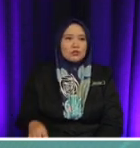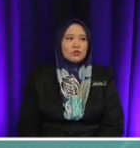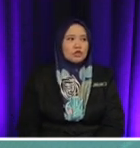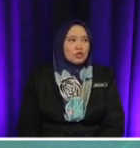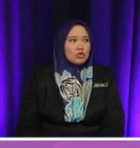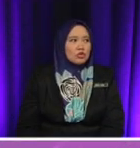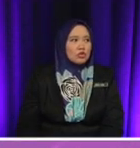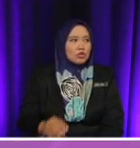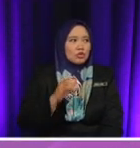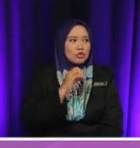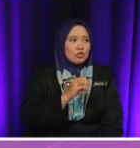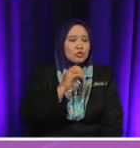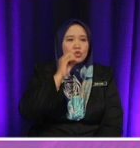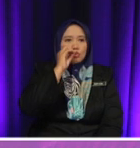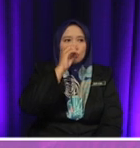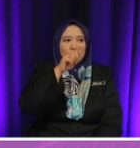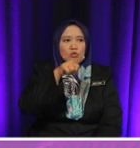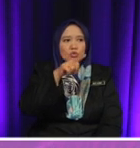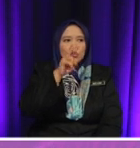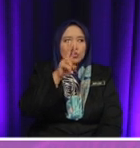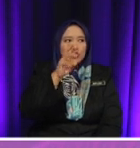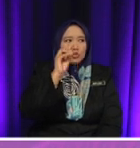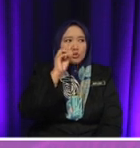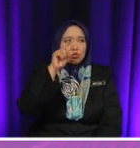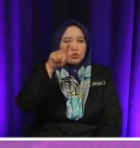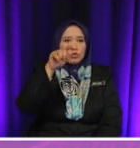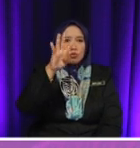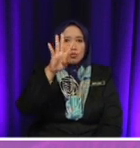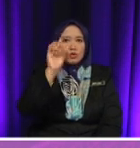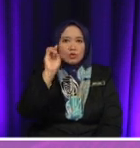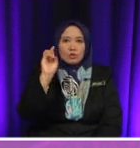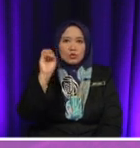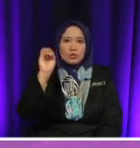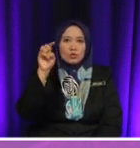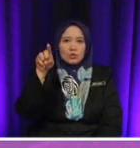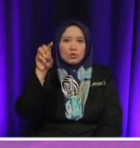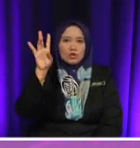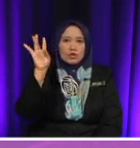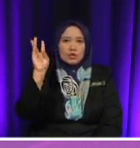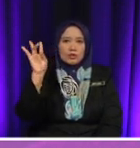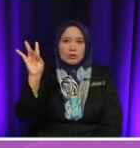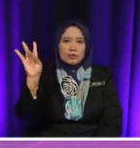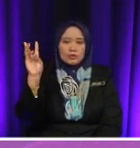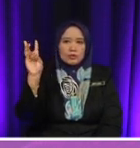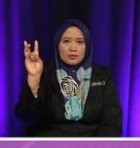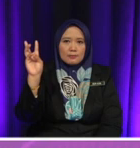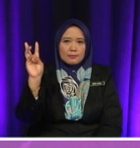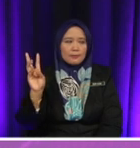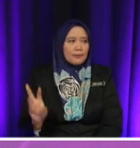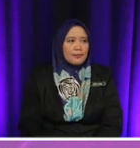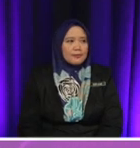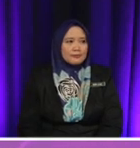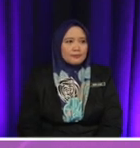0.2 0.4 0.6 yes kita tengok Betul tak 0.6 pasti dengan